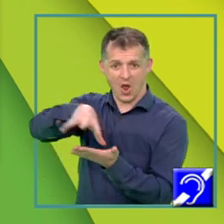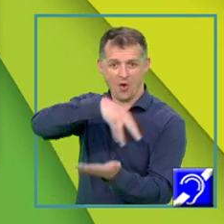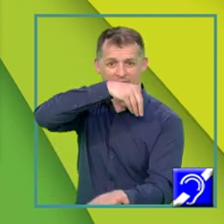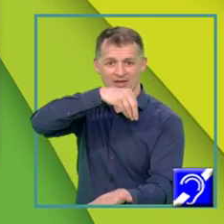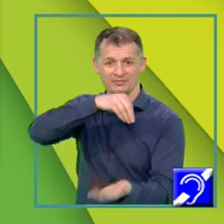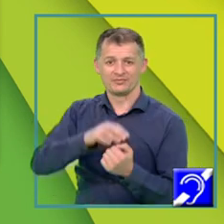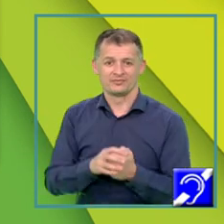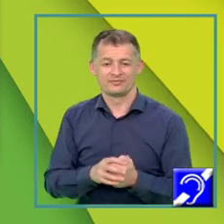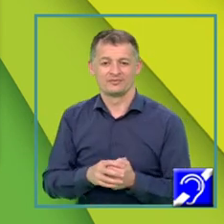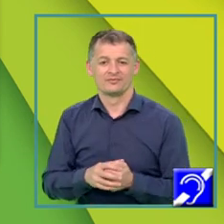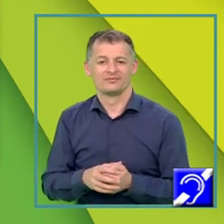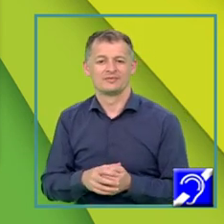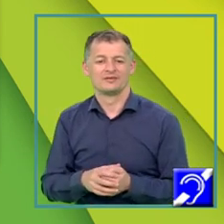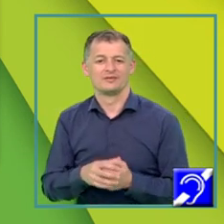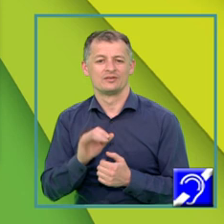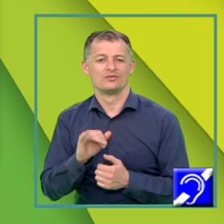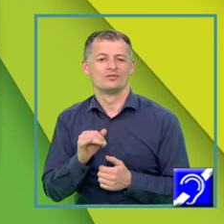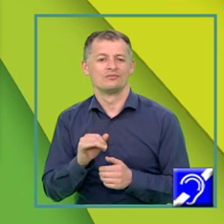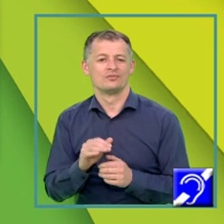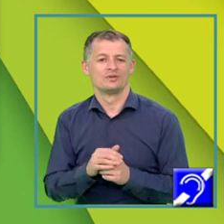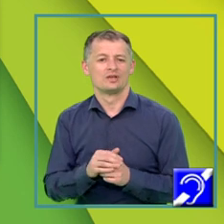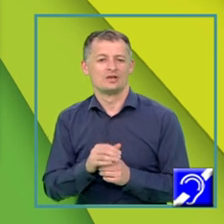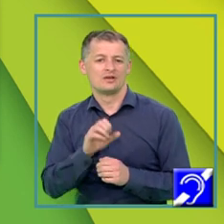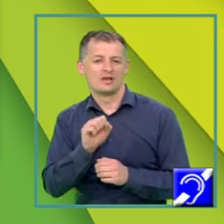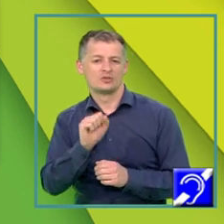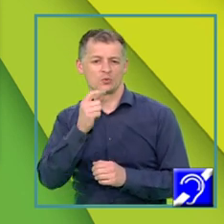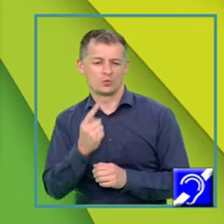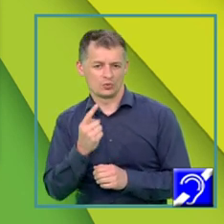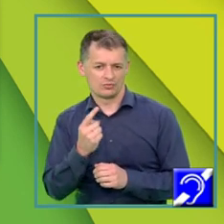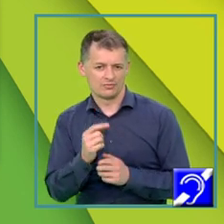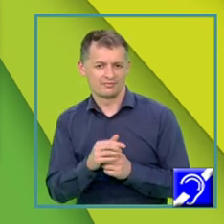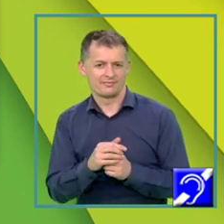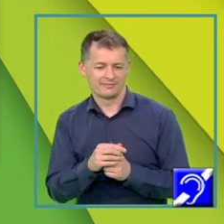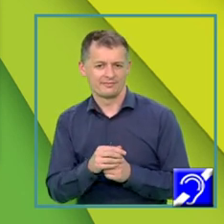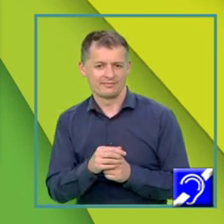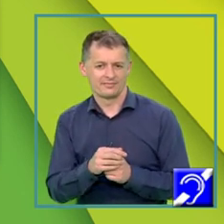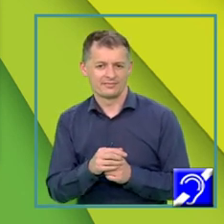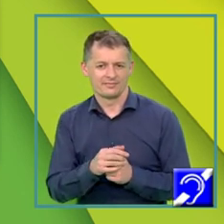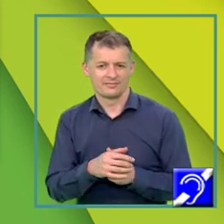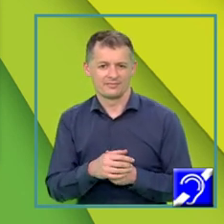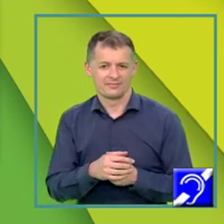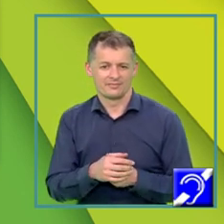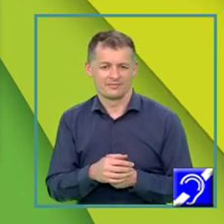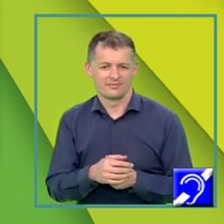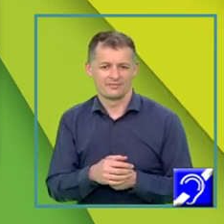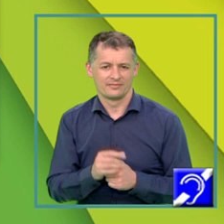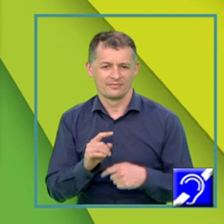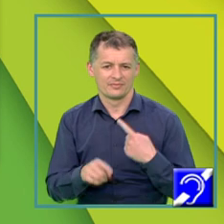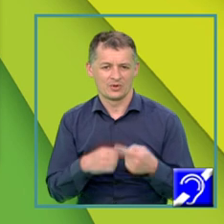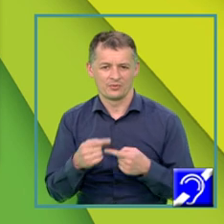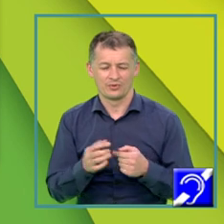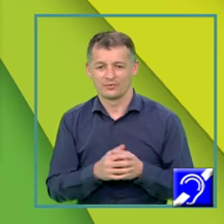sufixul care începe pe poziția pe sufixului este unul care începe pe poziția pe în auxiliar apoi